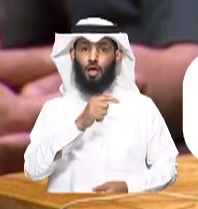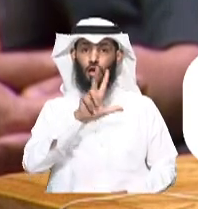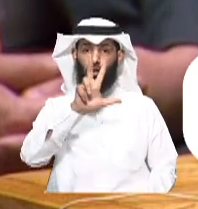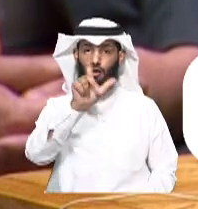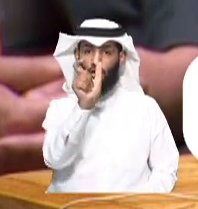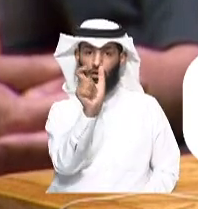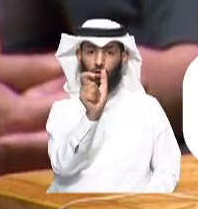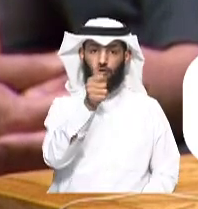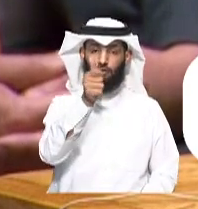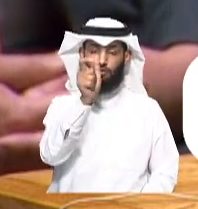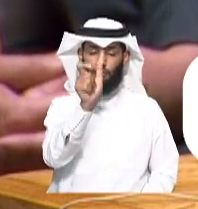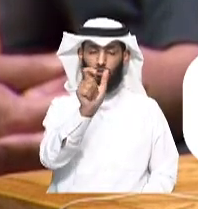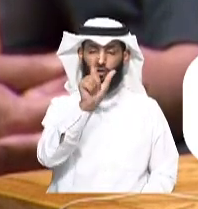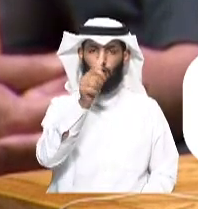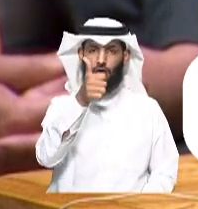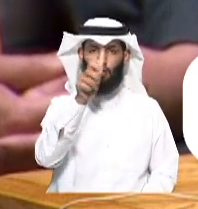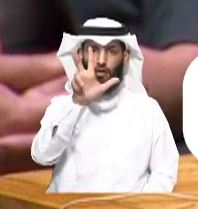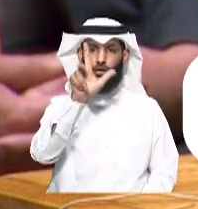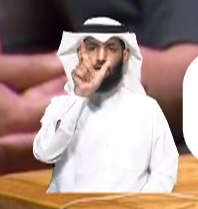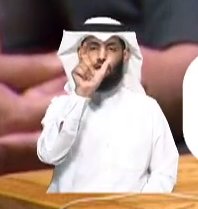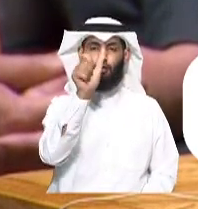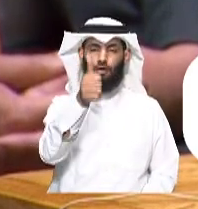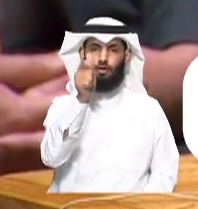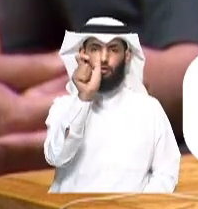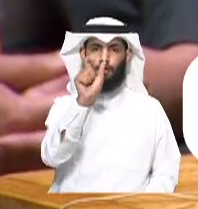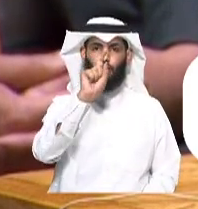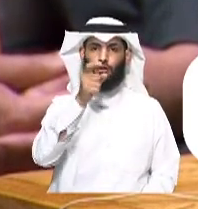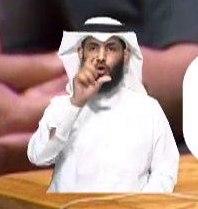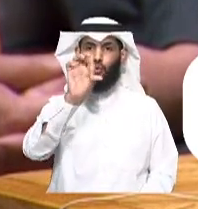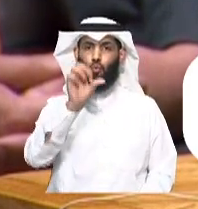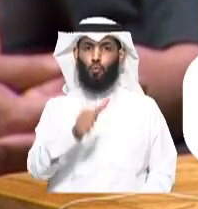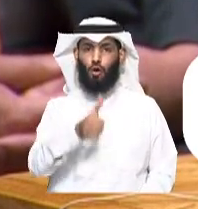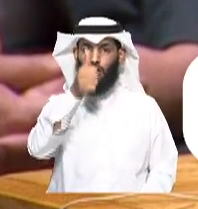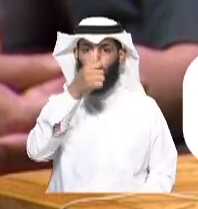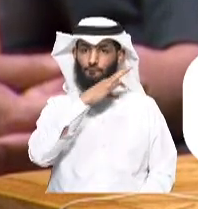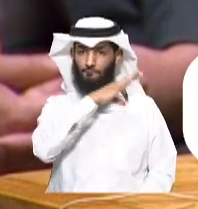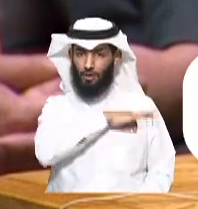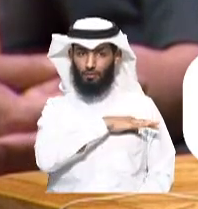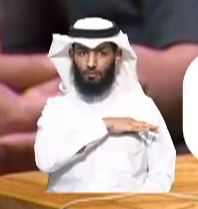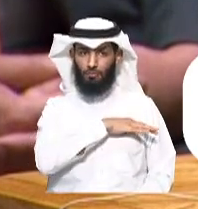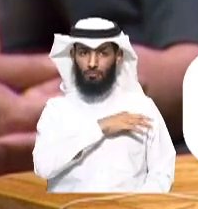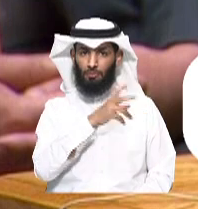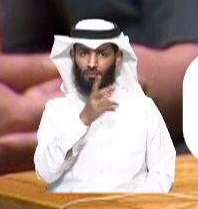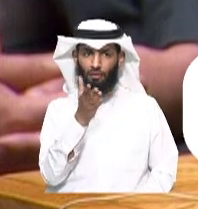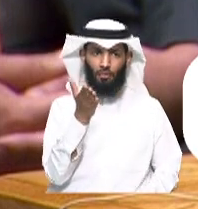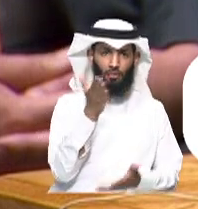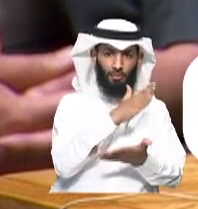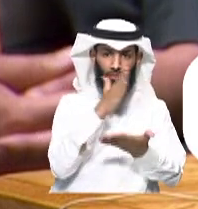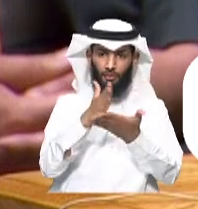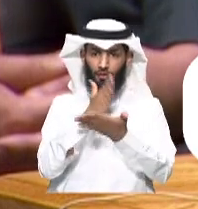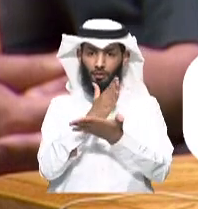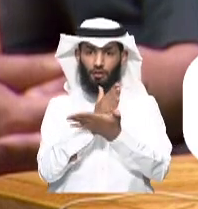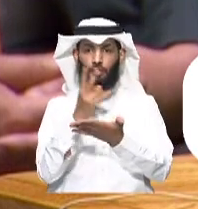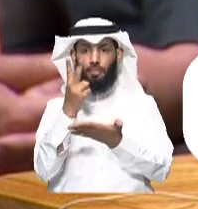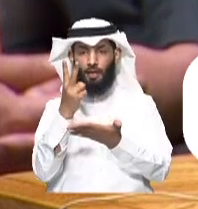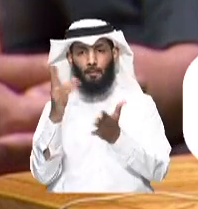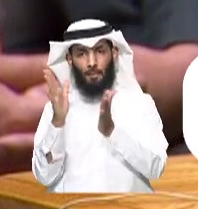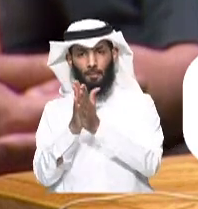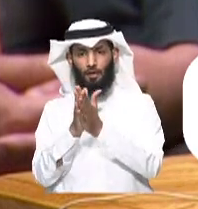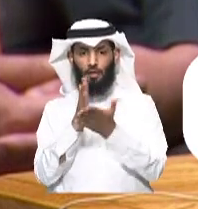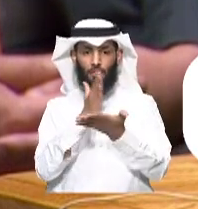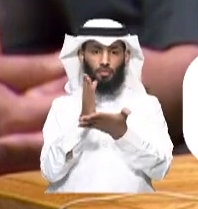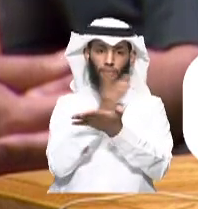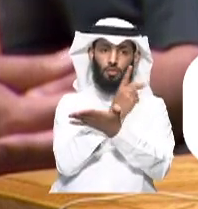حين يرى الجانب الاخر بان ما يقوم به هو انتصار كبيرا لقد اتت هذه الدول بمختلف